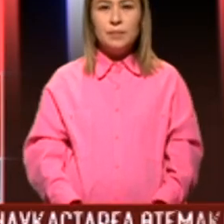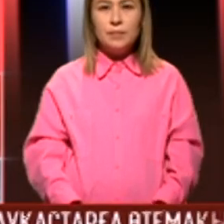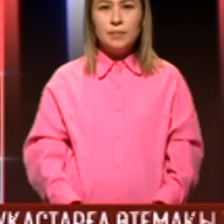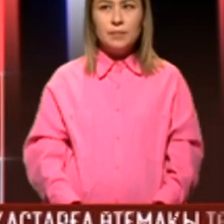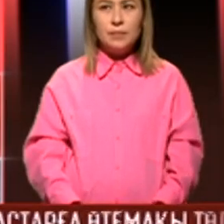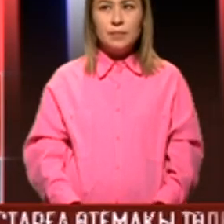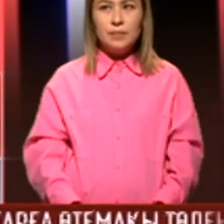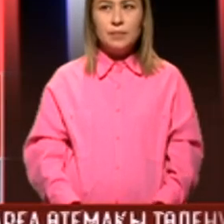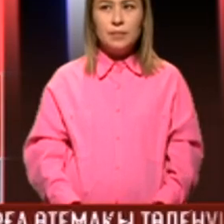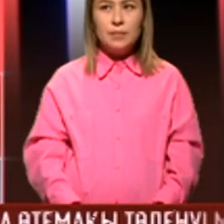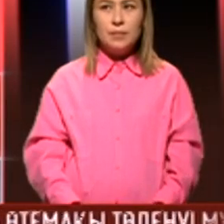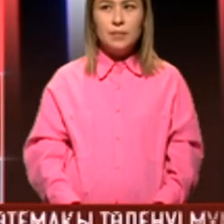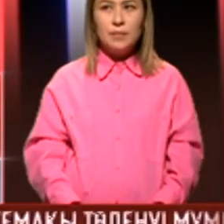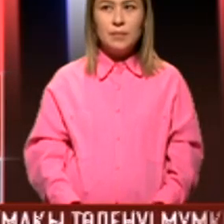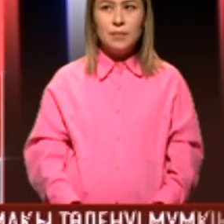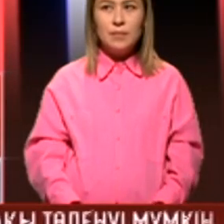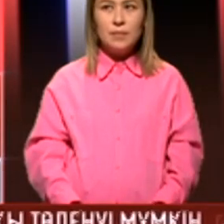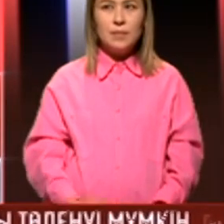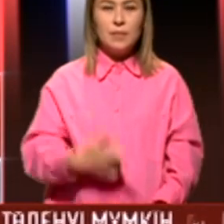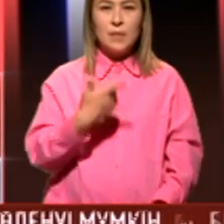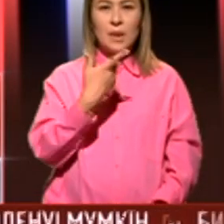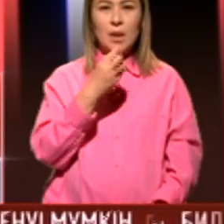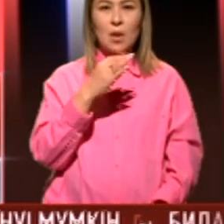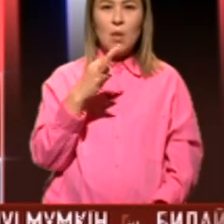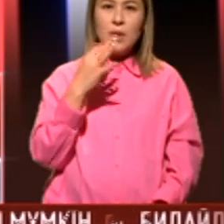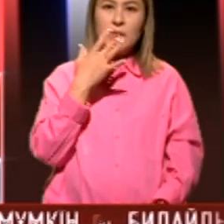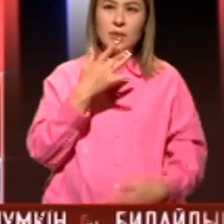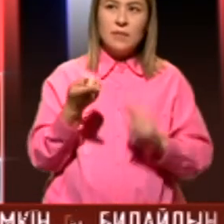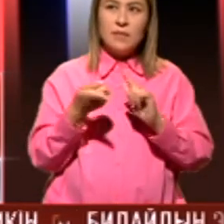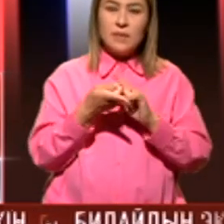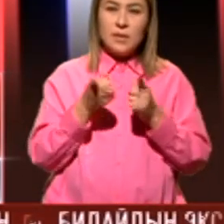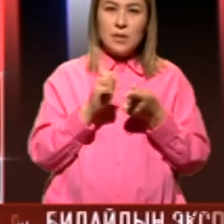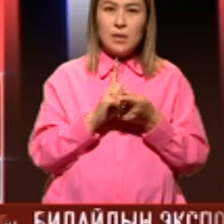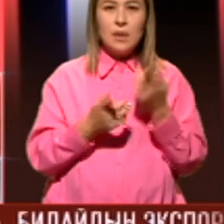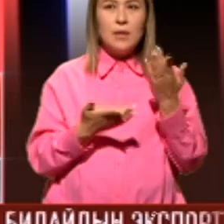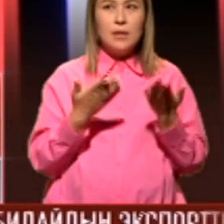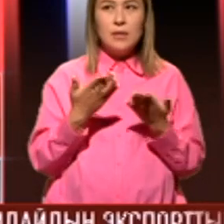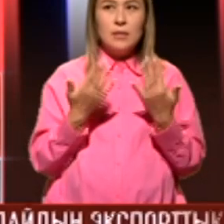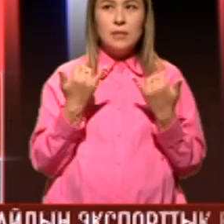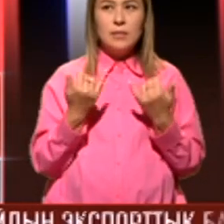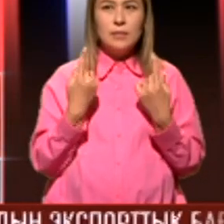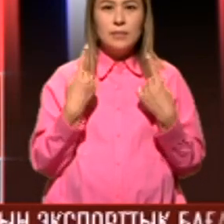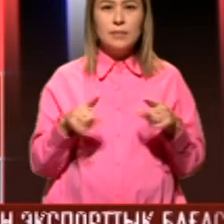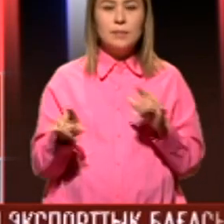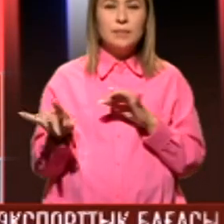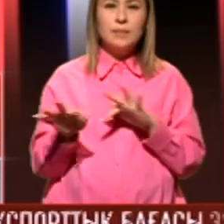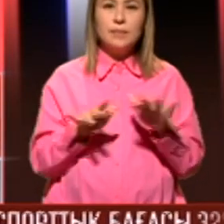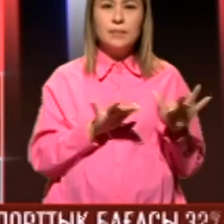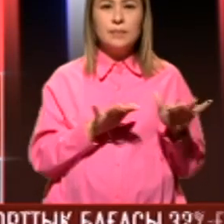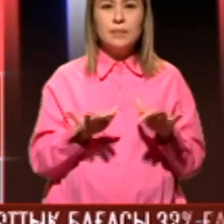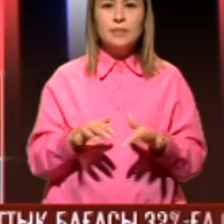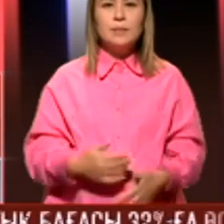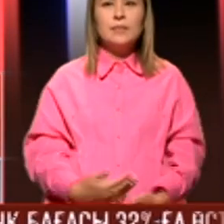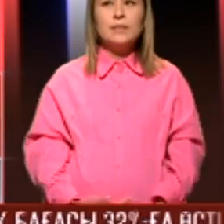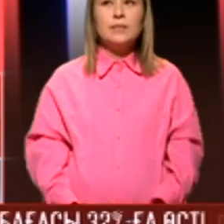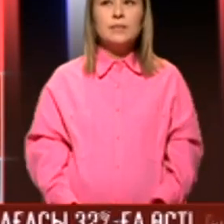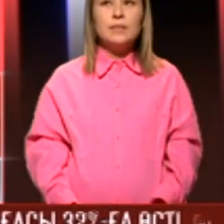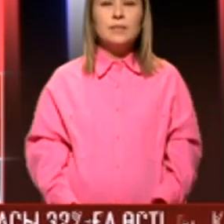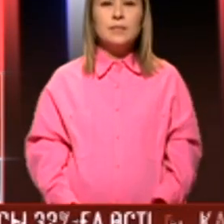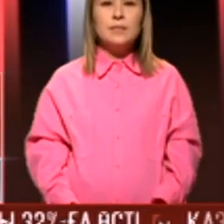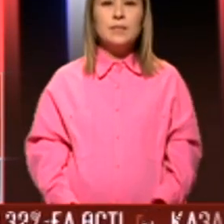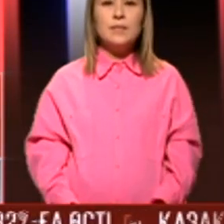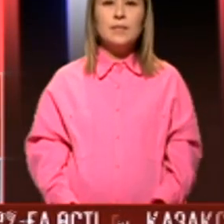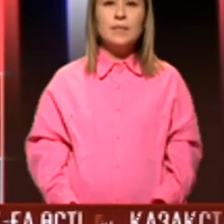Енді қазіргі осы геосаяси жағдайға байланысты ма, жоқ әлде басқа да бір әрекеттер ме? Бұл енді